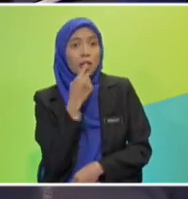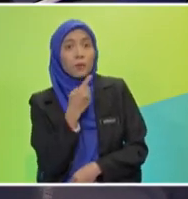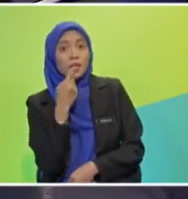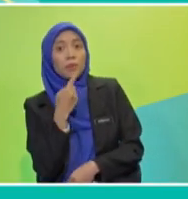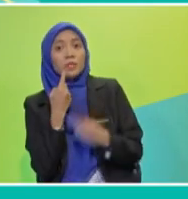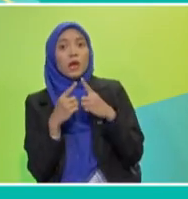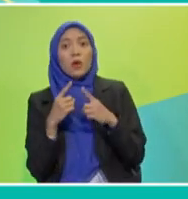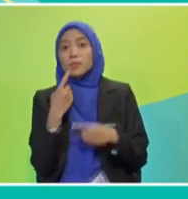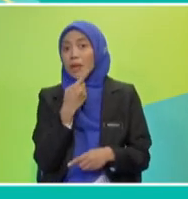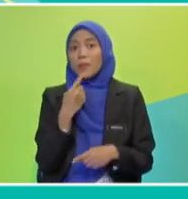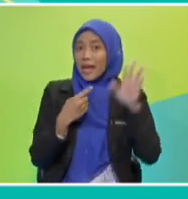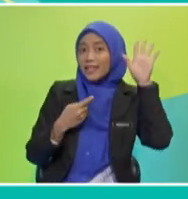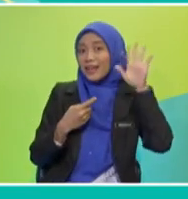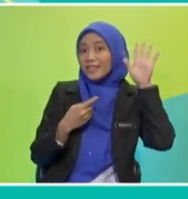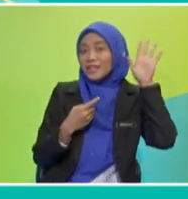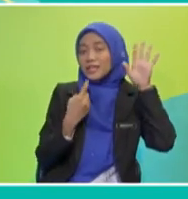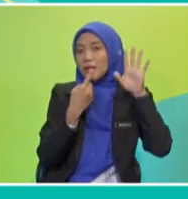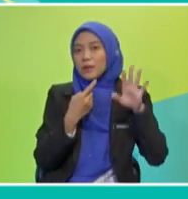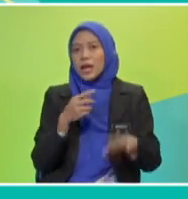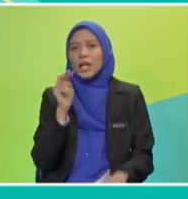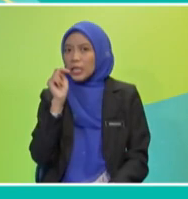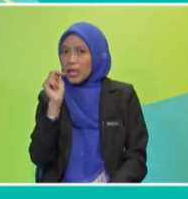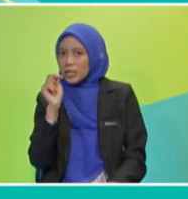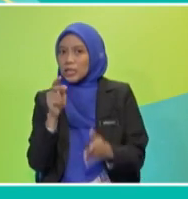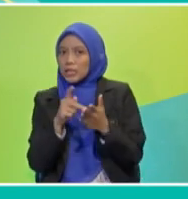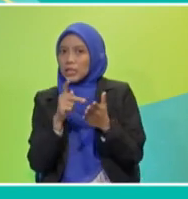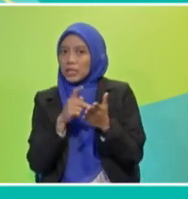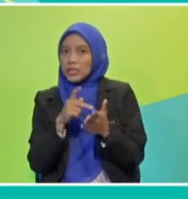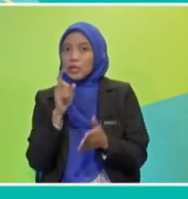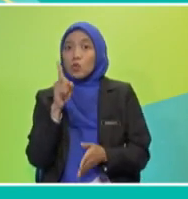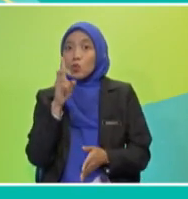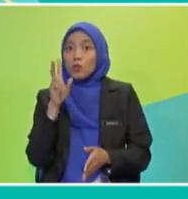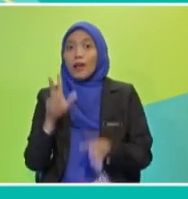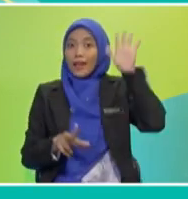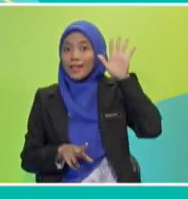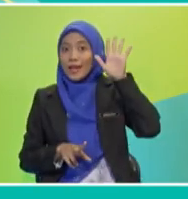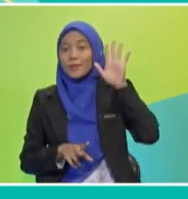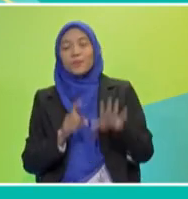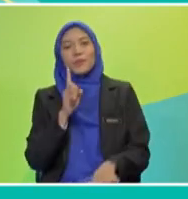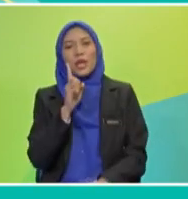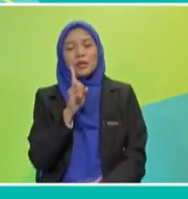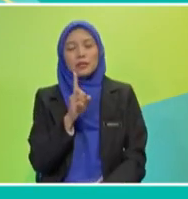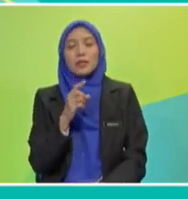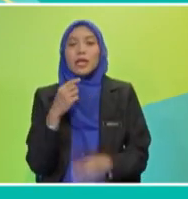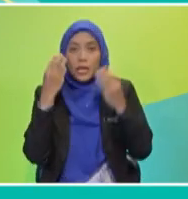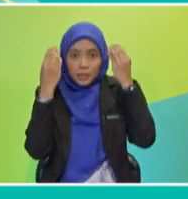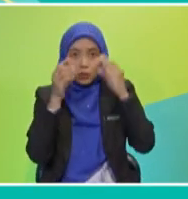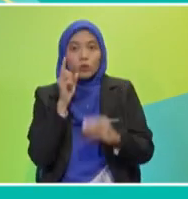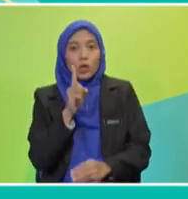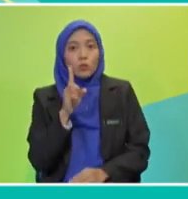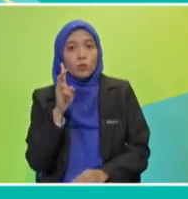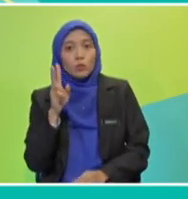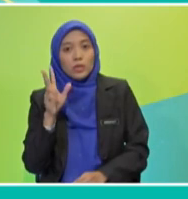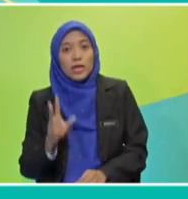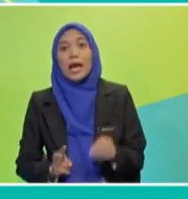jawab dulu tu? Angkat tanganlah. Nanti. Kita kira. Satu, dua, tiga angkat tangan. Boleh tak? Satu, dua, tiga. Bila cikgu sebut, satu, dua,